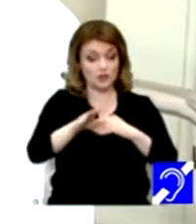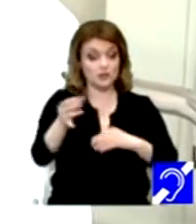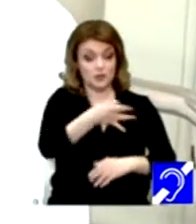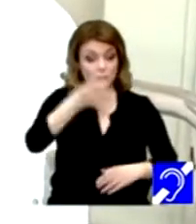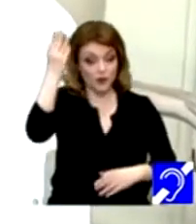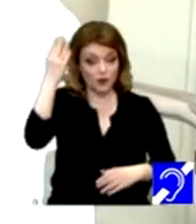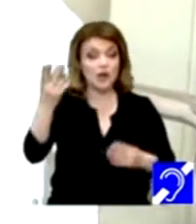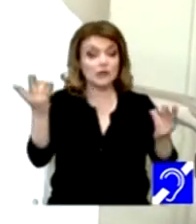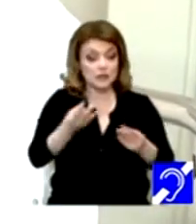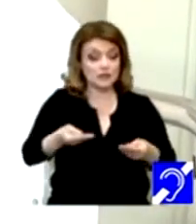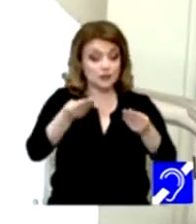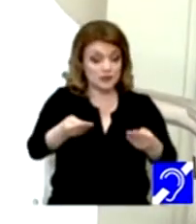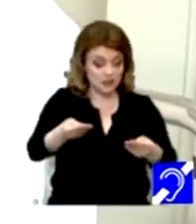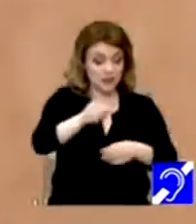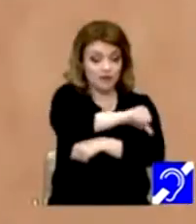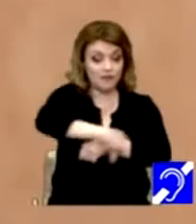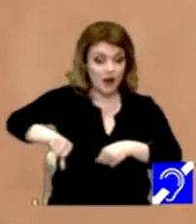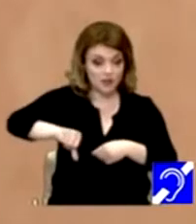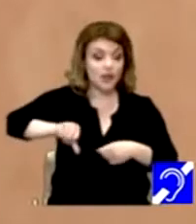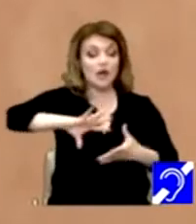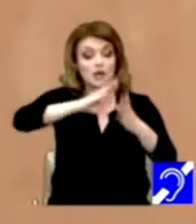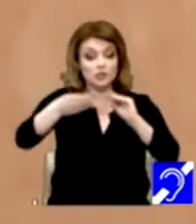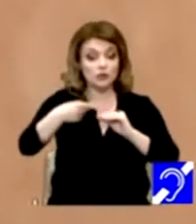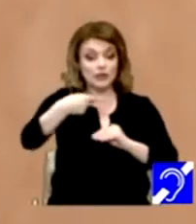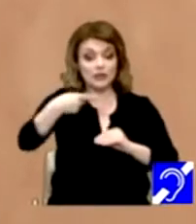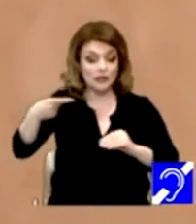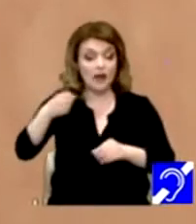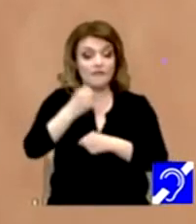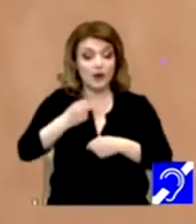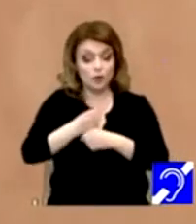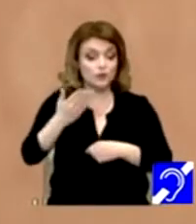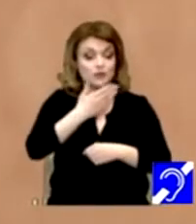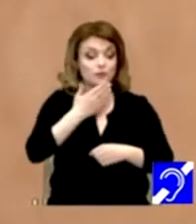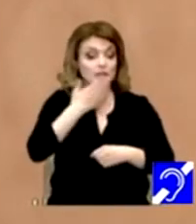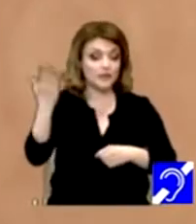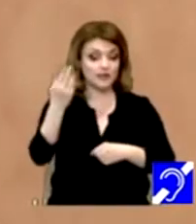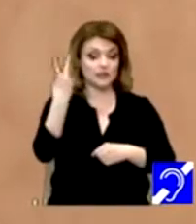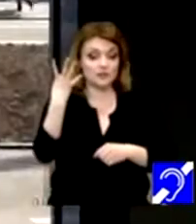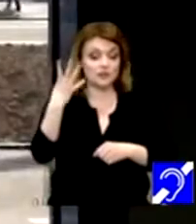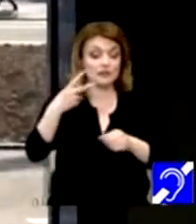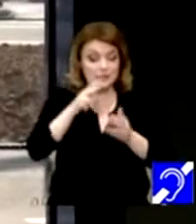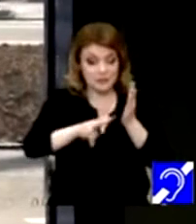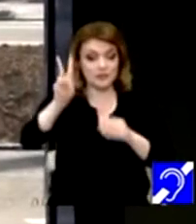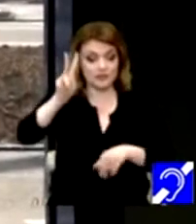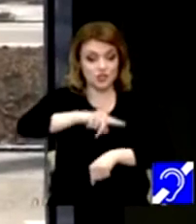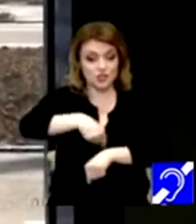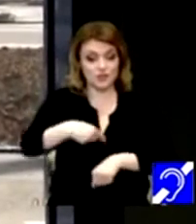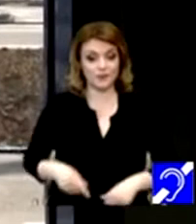Moldova trebuie să prezinte la frontieră testul negativ făcut în ultimele 72 de ore.